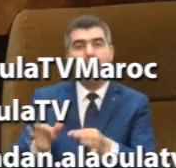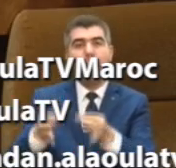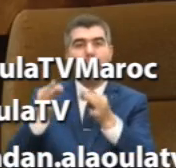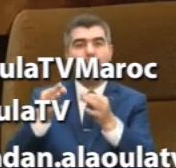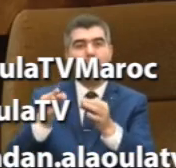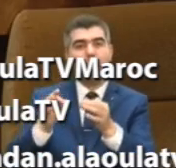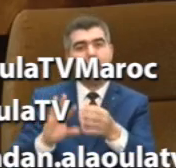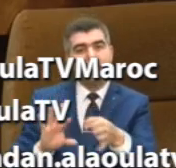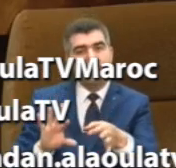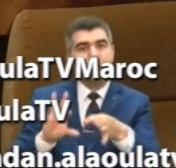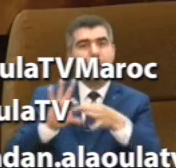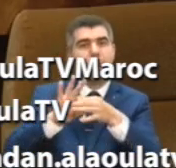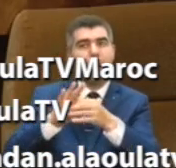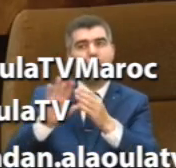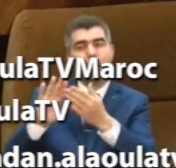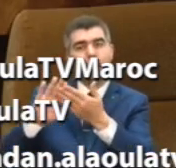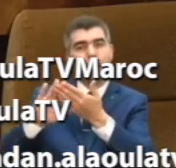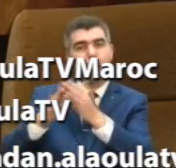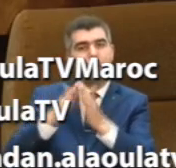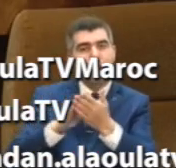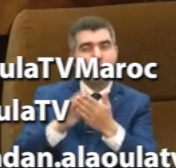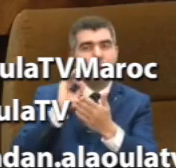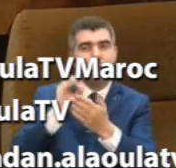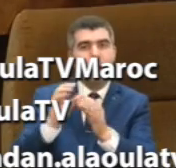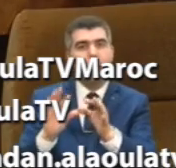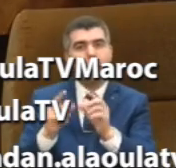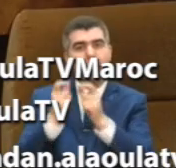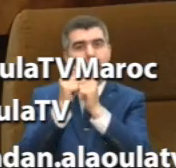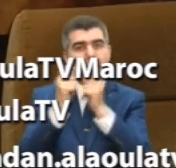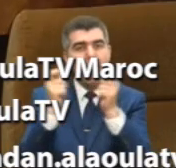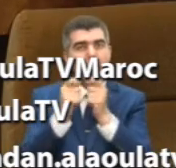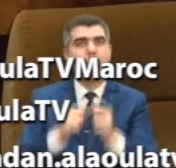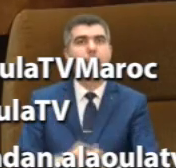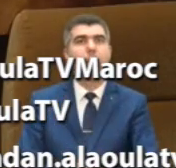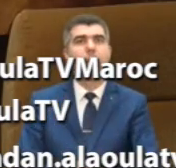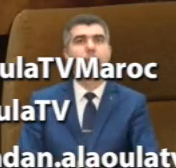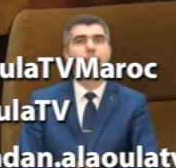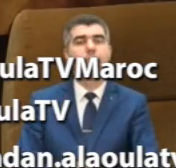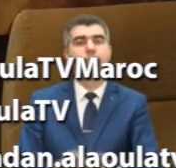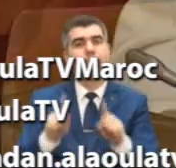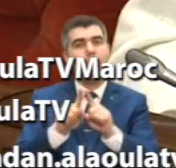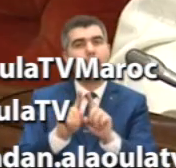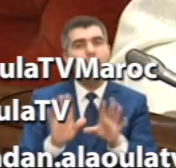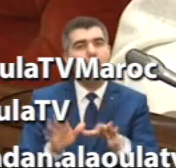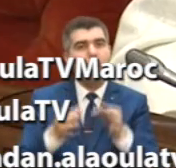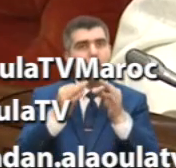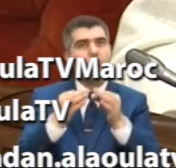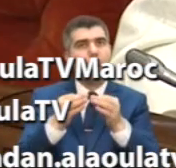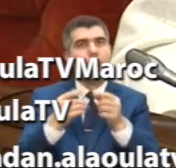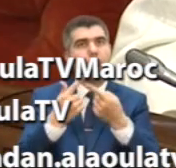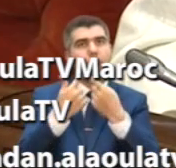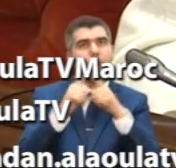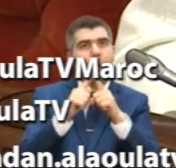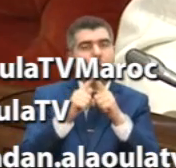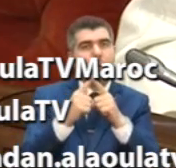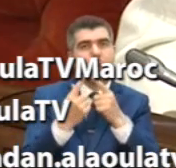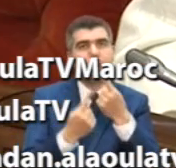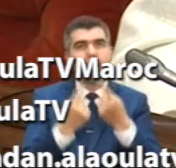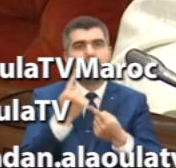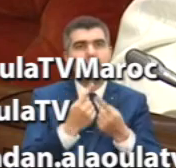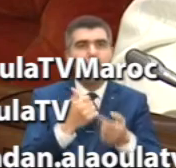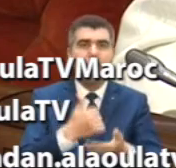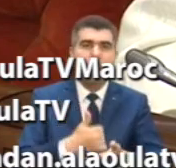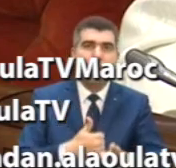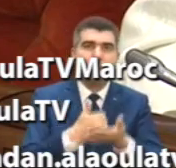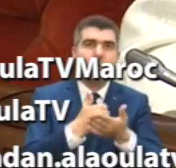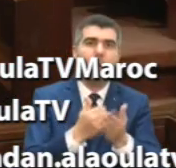اتفاقيات خاصة مع المقاولة والقطاع الخاص، واللي أصلا تيمكنها من أجل إنجاز مجموعة من الخدمات